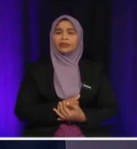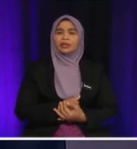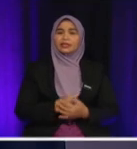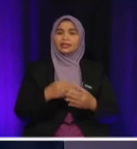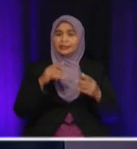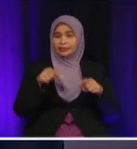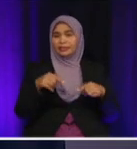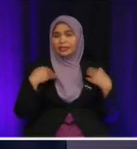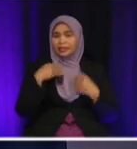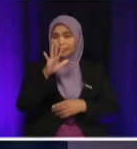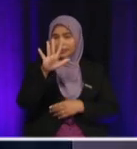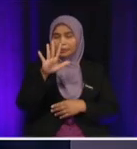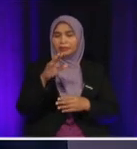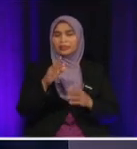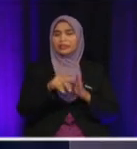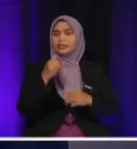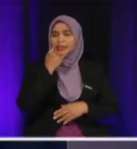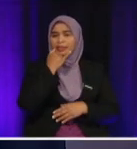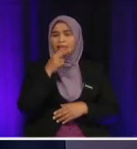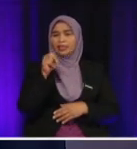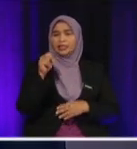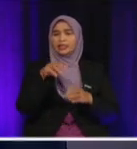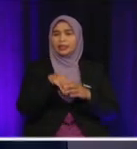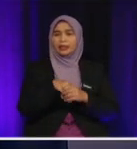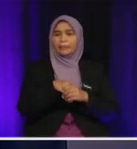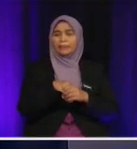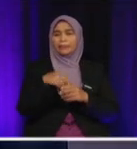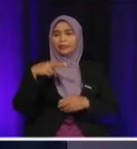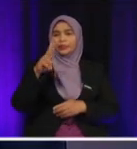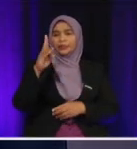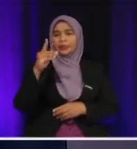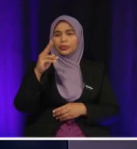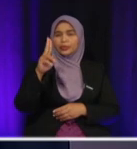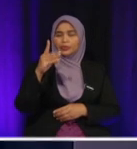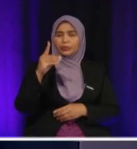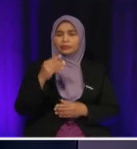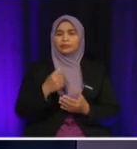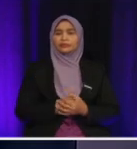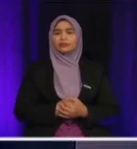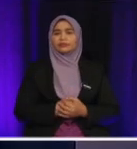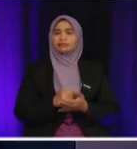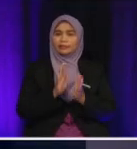tentang kesalahan di bawah hukuman jenayah hudud. Jadi untuk itu Ustaz akan terangkan kepada